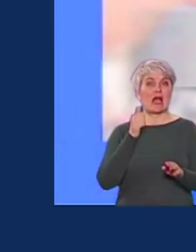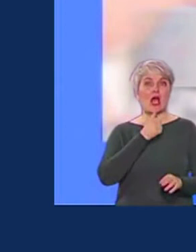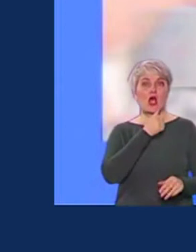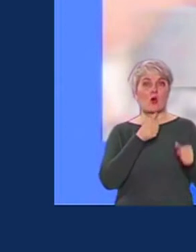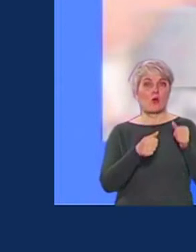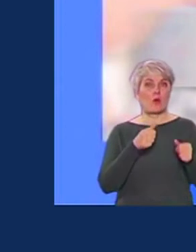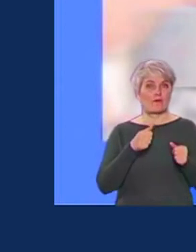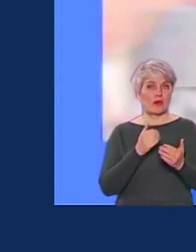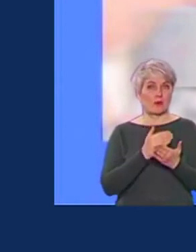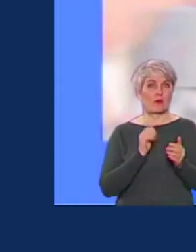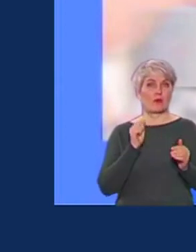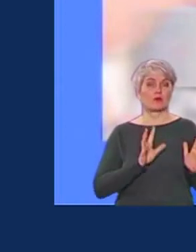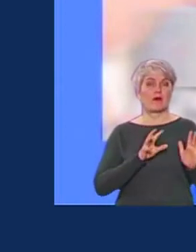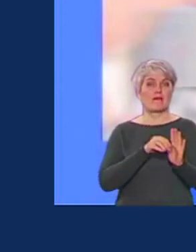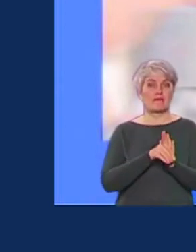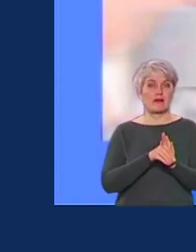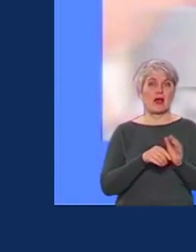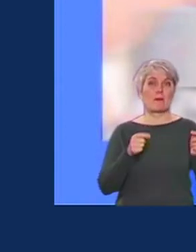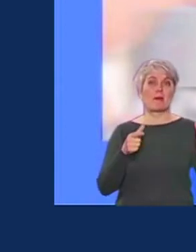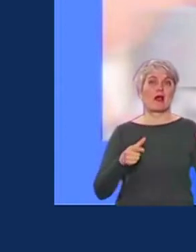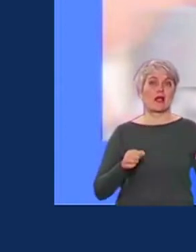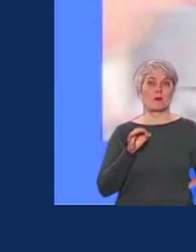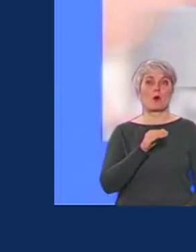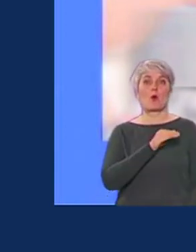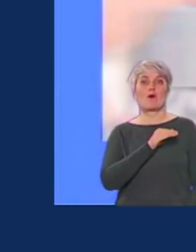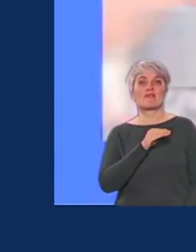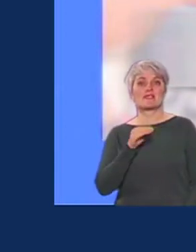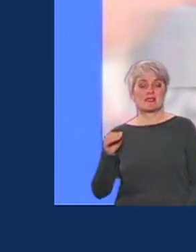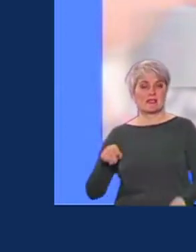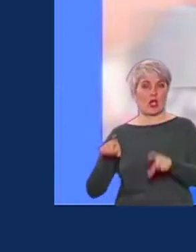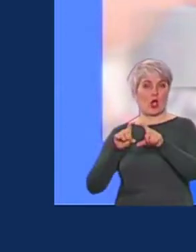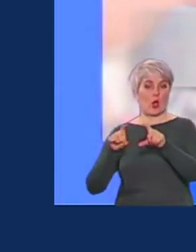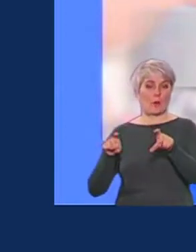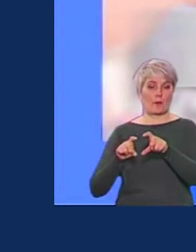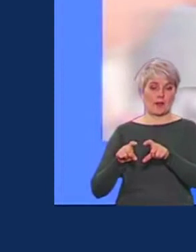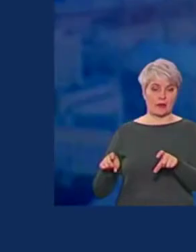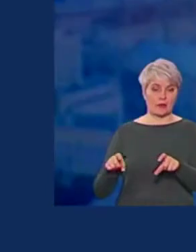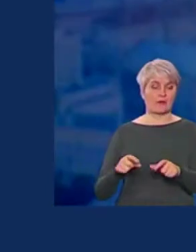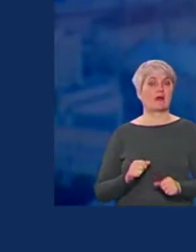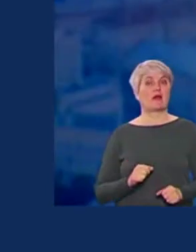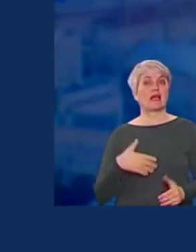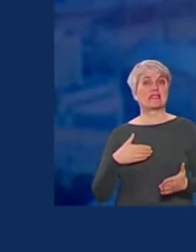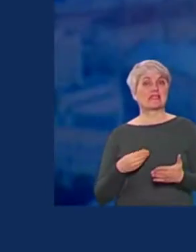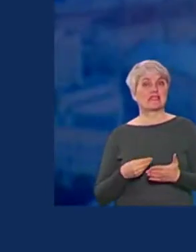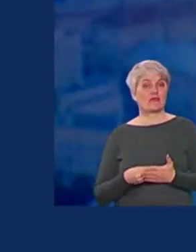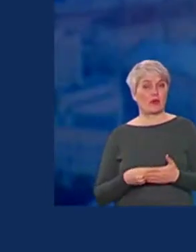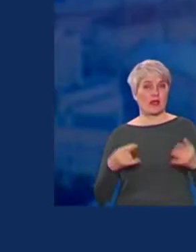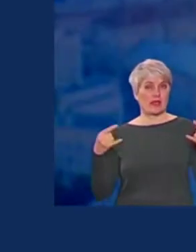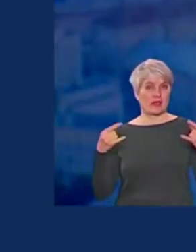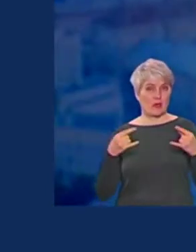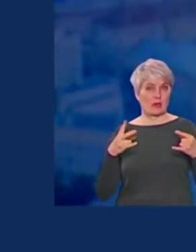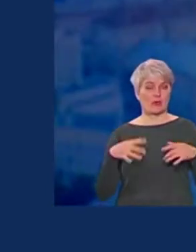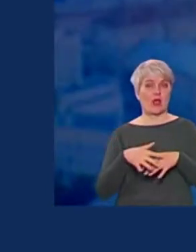пакетах офіційних операторів Viasat та Extra TV або скориставшись іншими типами телебачення. Свої телеканали на